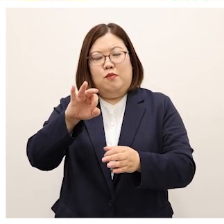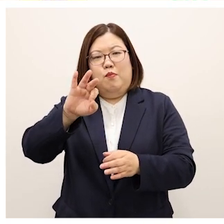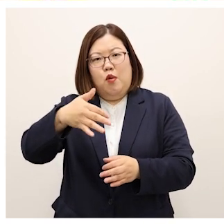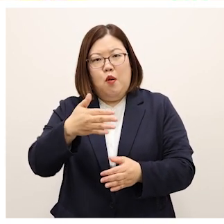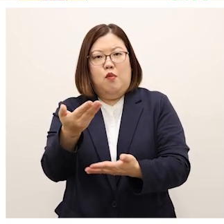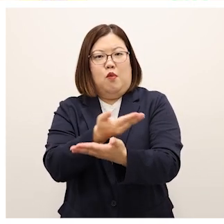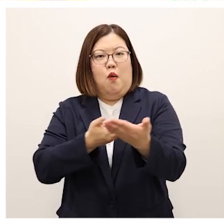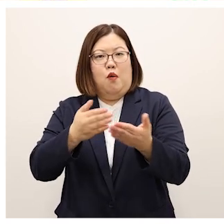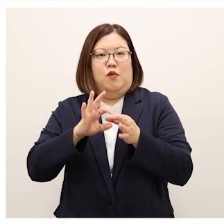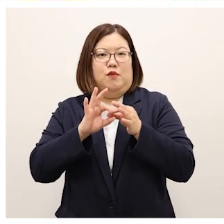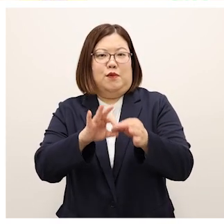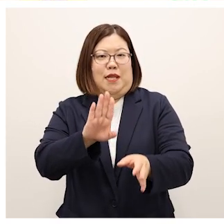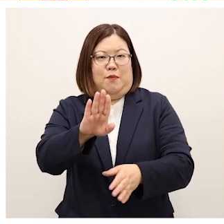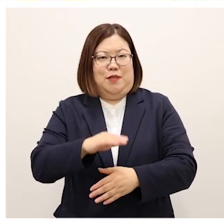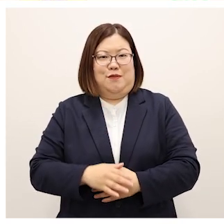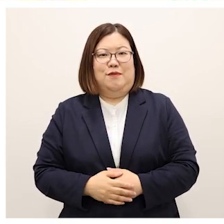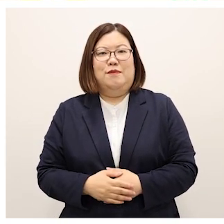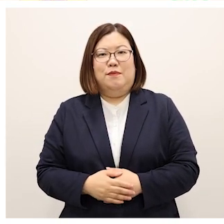を進めているところです。